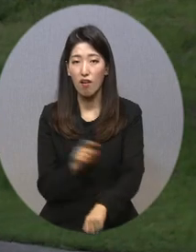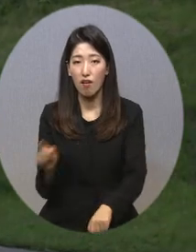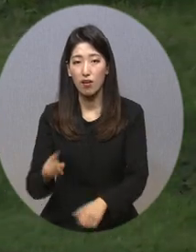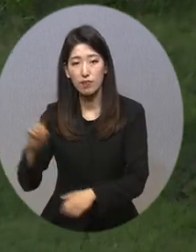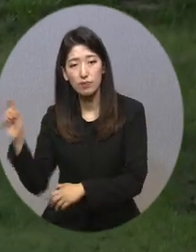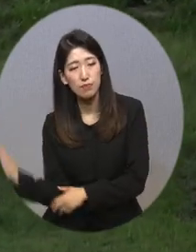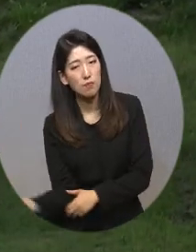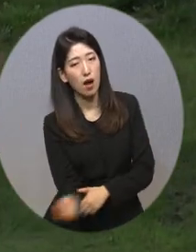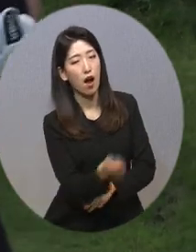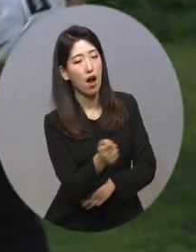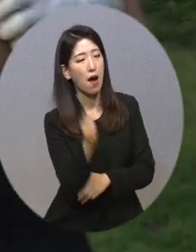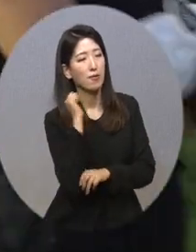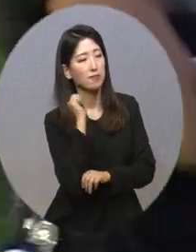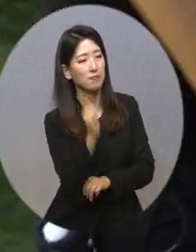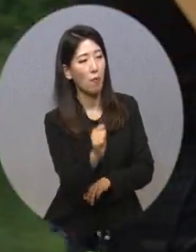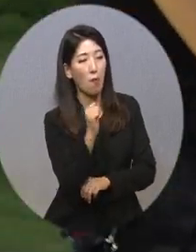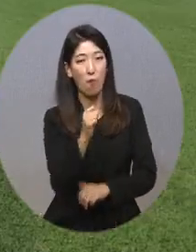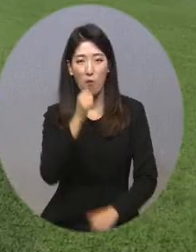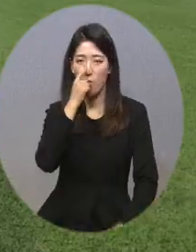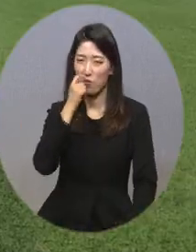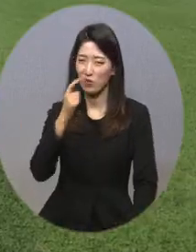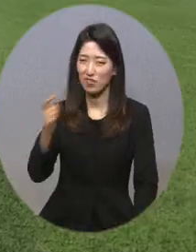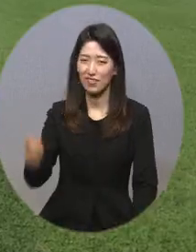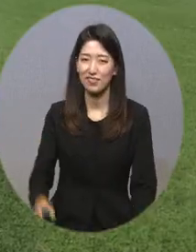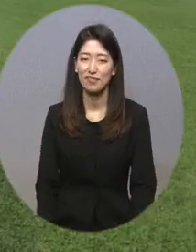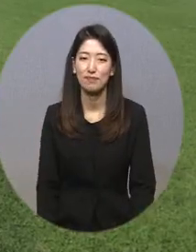해가 많아잖아. 이거 멋있었어.